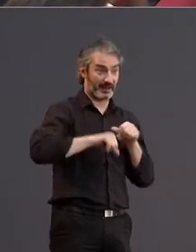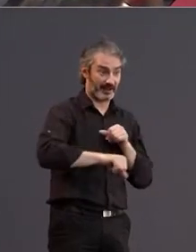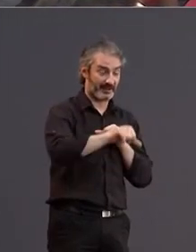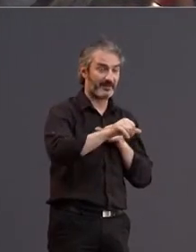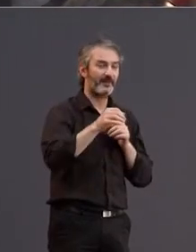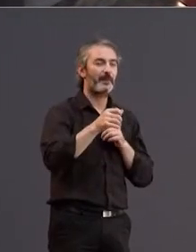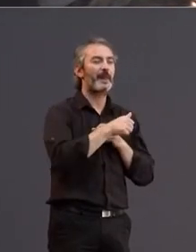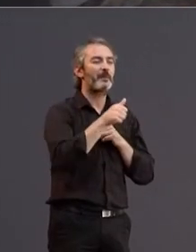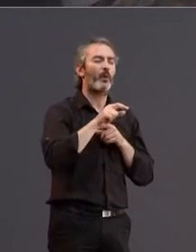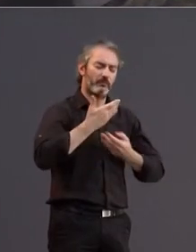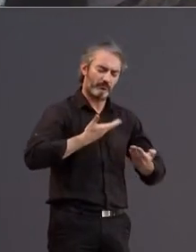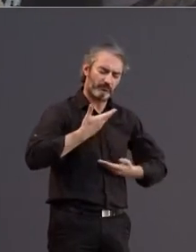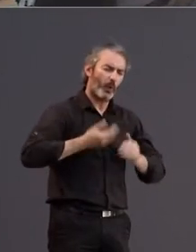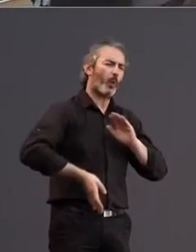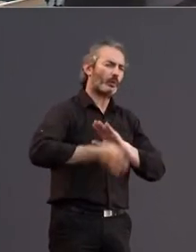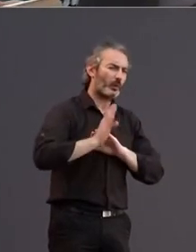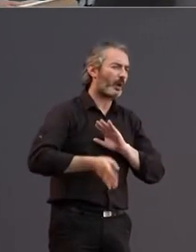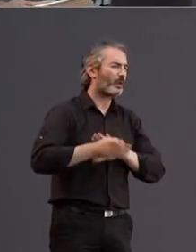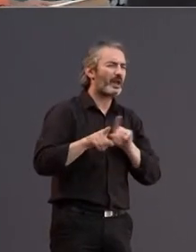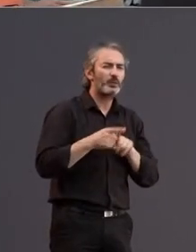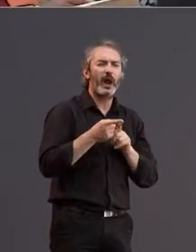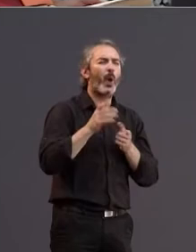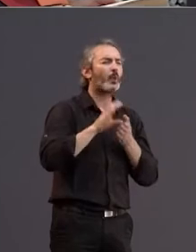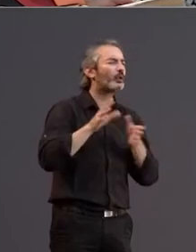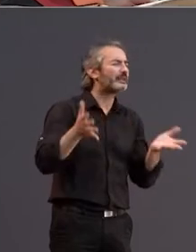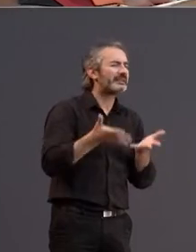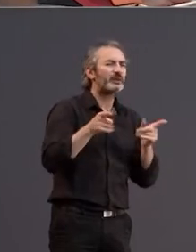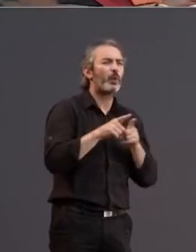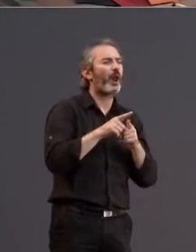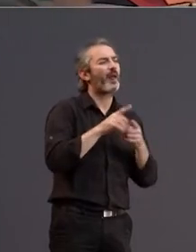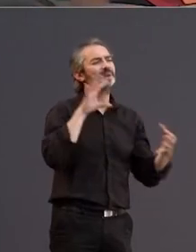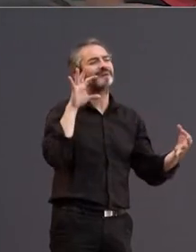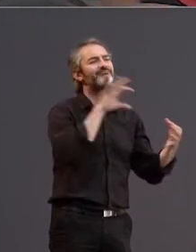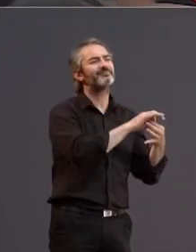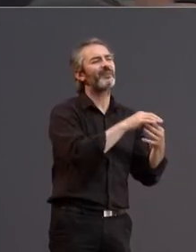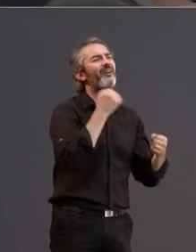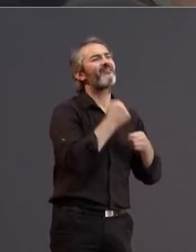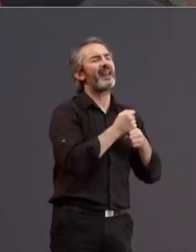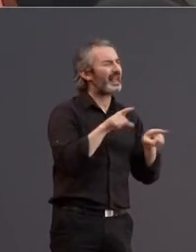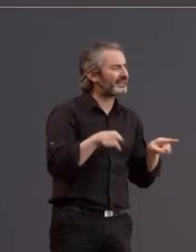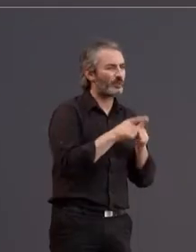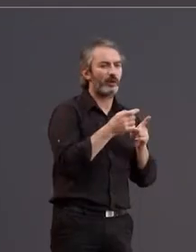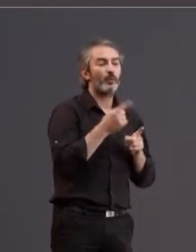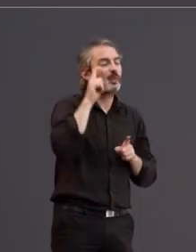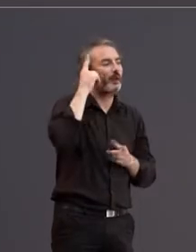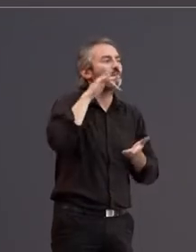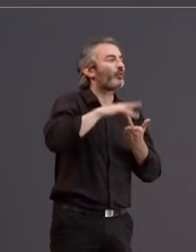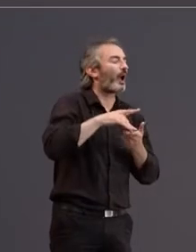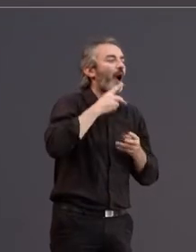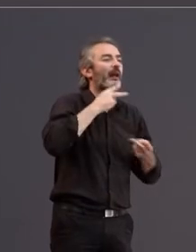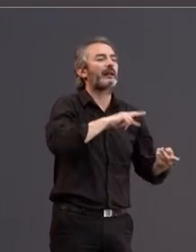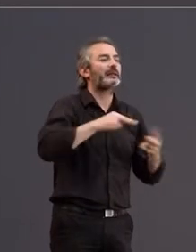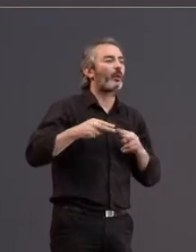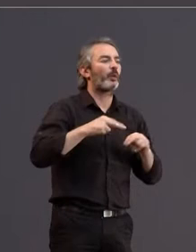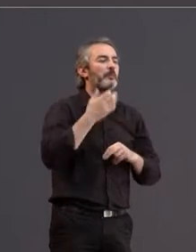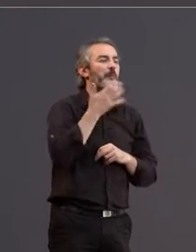primer, no deixeu de formar-vos. Feu qualsevol curs que us interessi, encara que no estigui directament relacionat amb la vostra feina. Potser un dia us tocarà traduir,